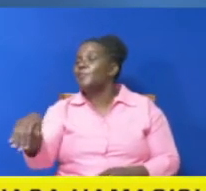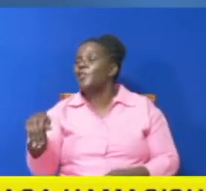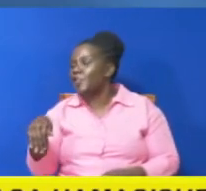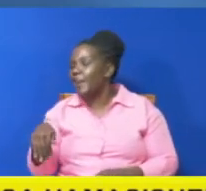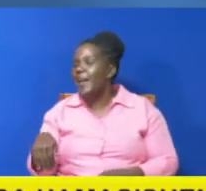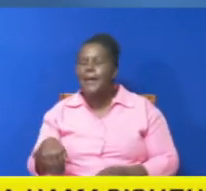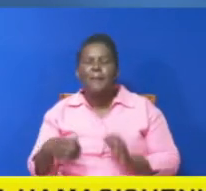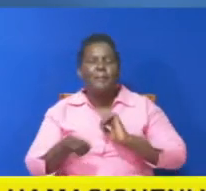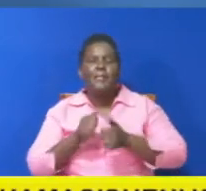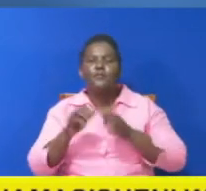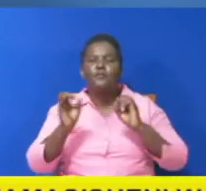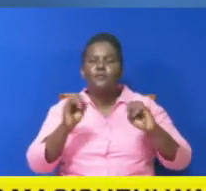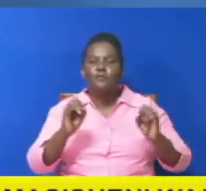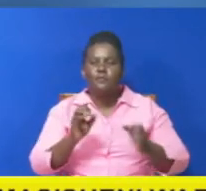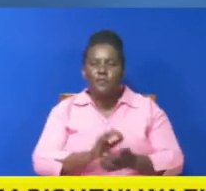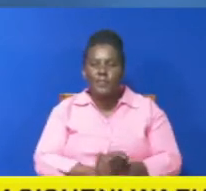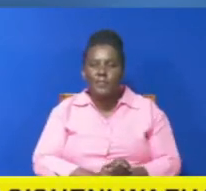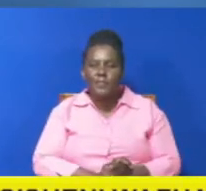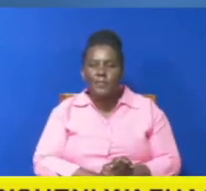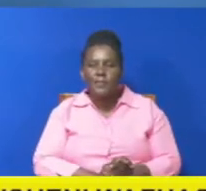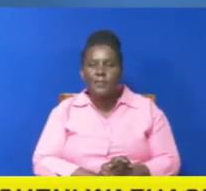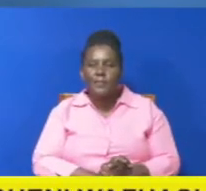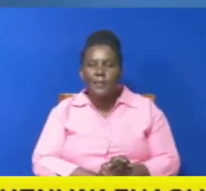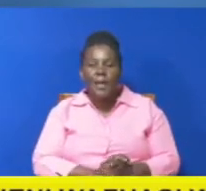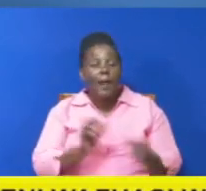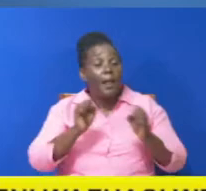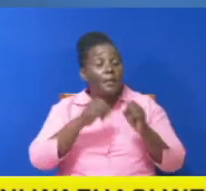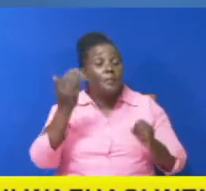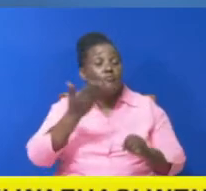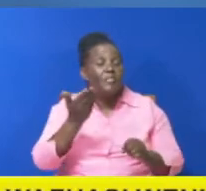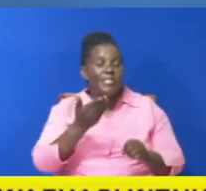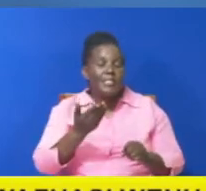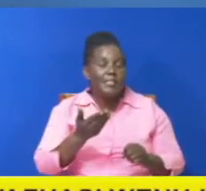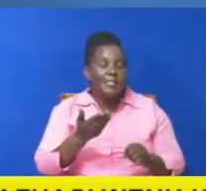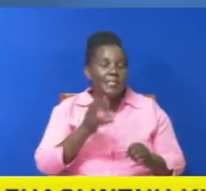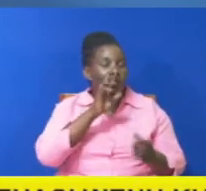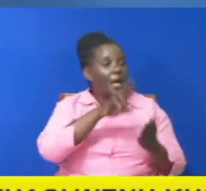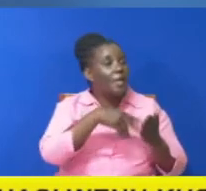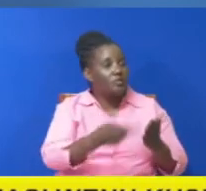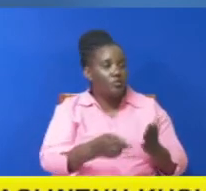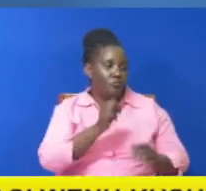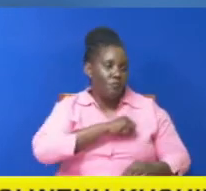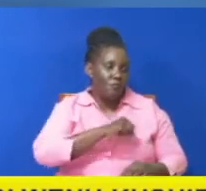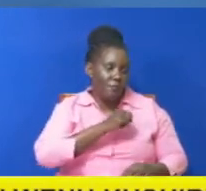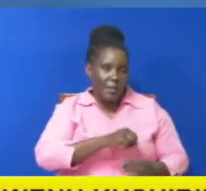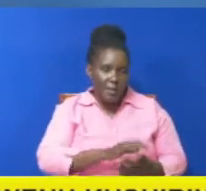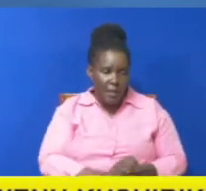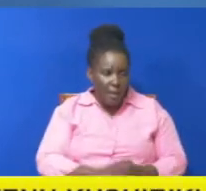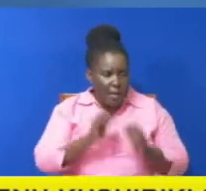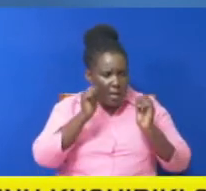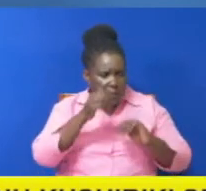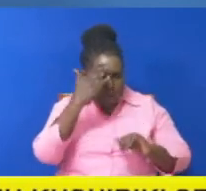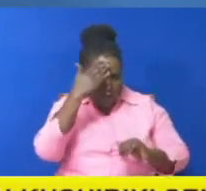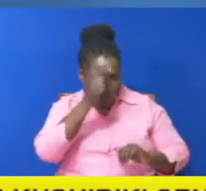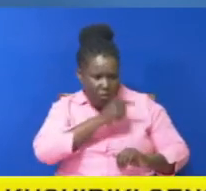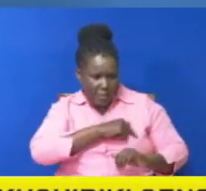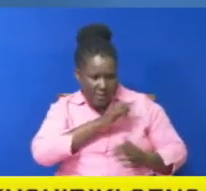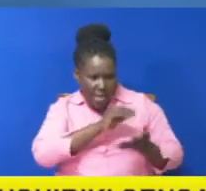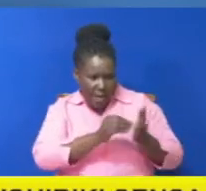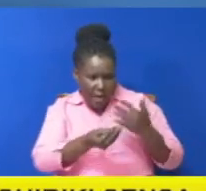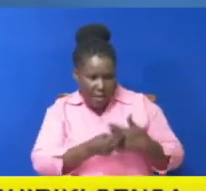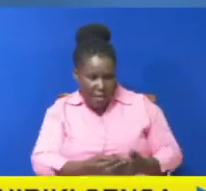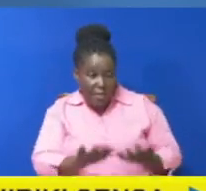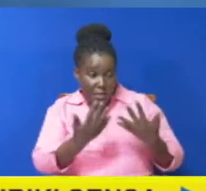kaja mpeni chai. Si mwanaume mchoyo, kuna mwingine hamwezi. Kwa hiyo ukishajua tabia, hii nitaimudu,